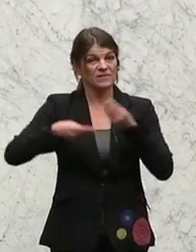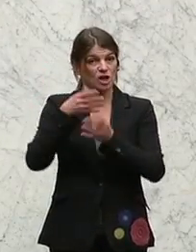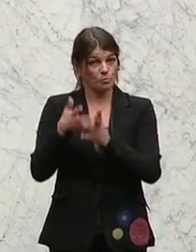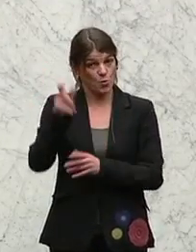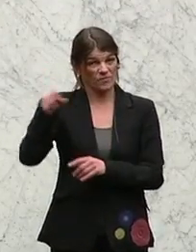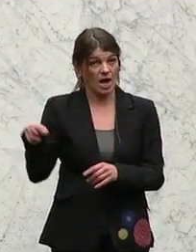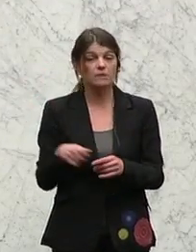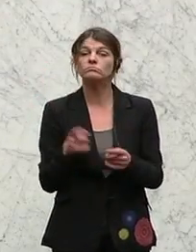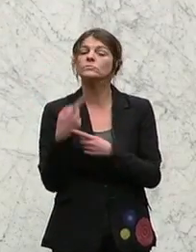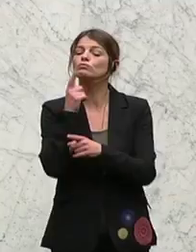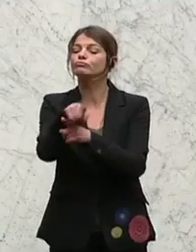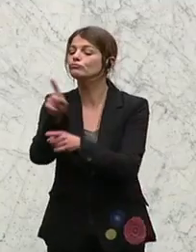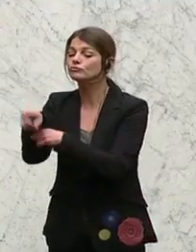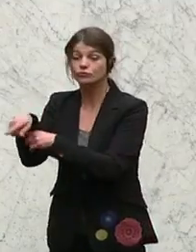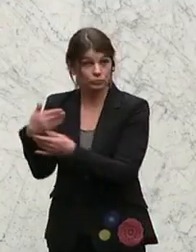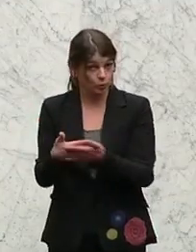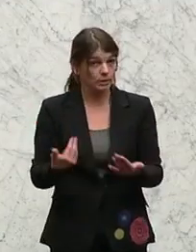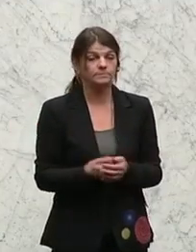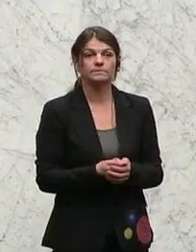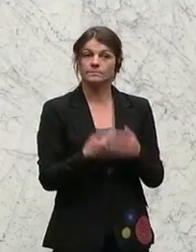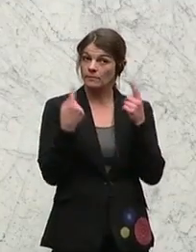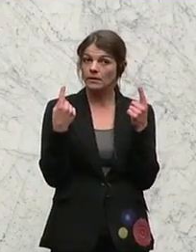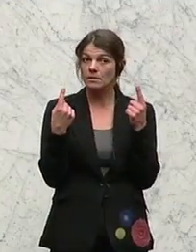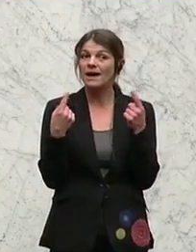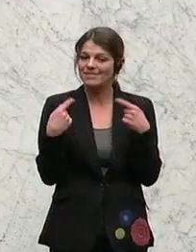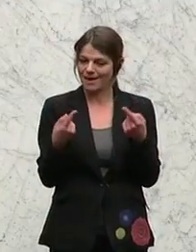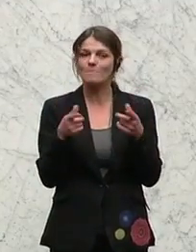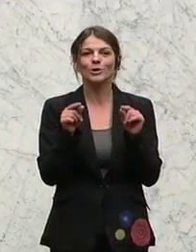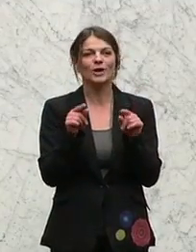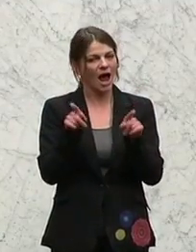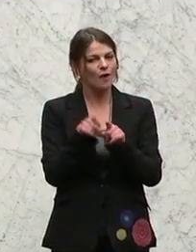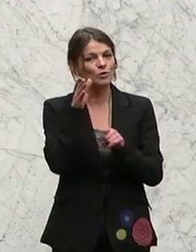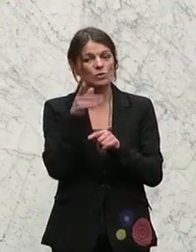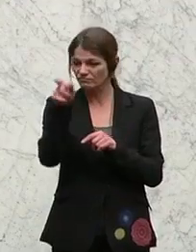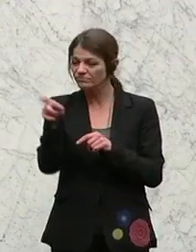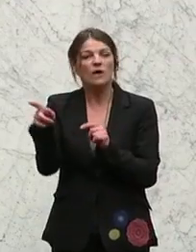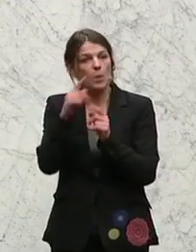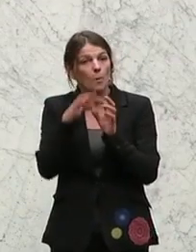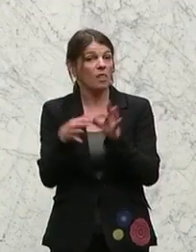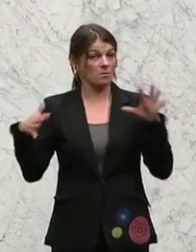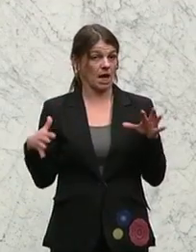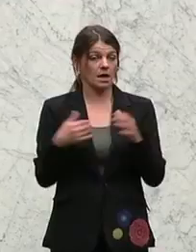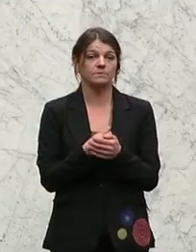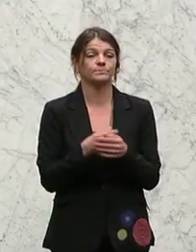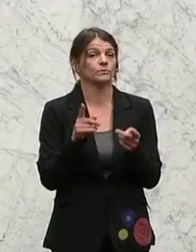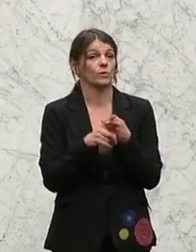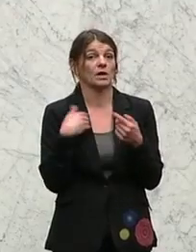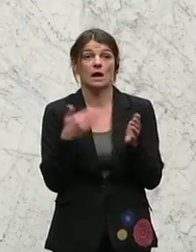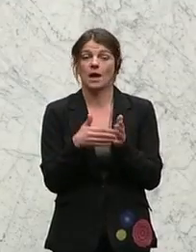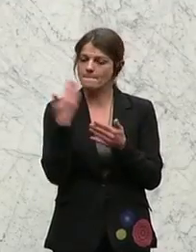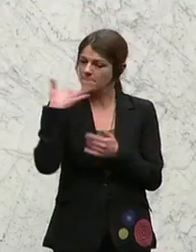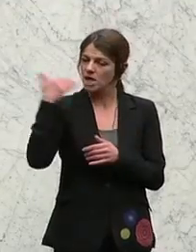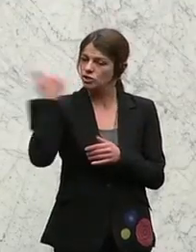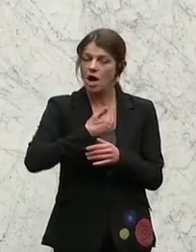die Zuteilung erfolgt. Auch das sichert die Unabhängigkeit und wir brauchen wesentlich